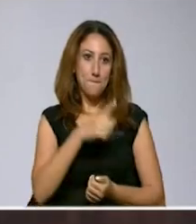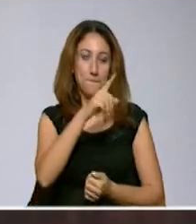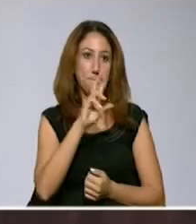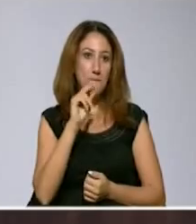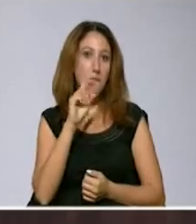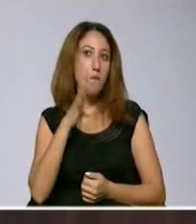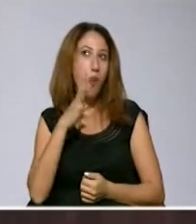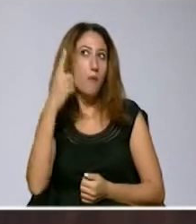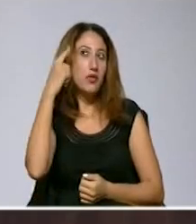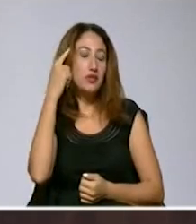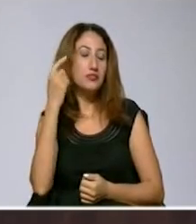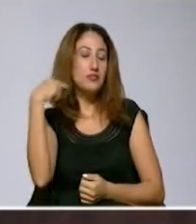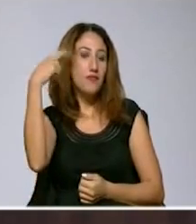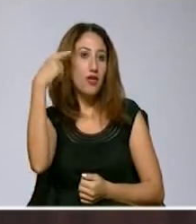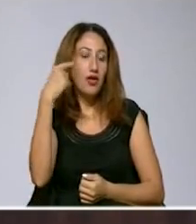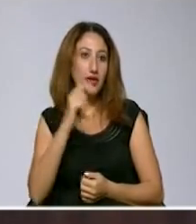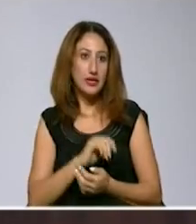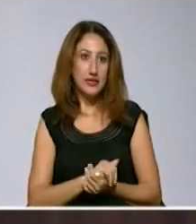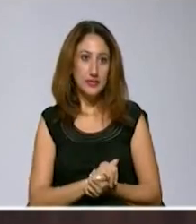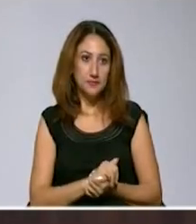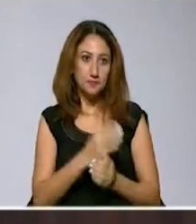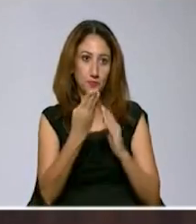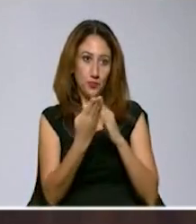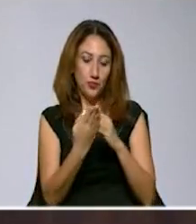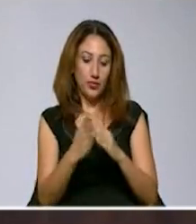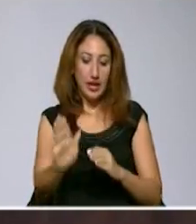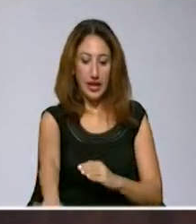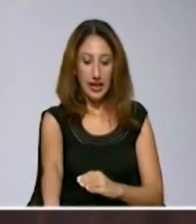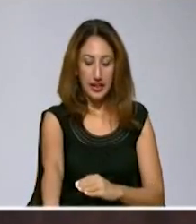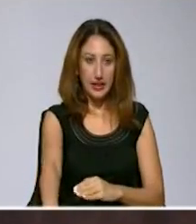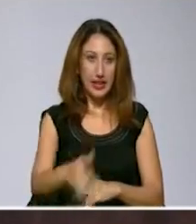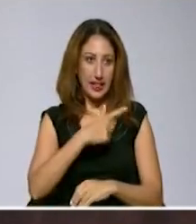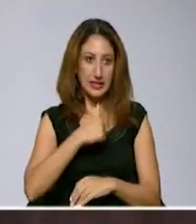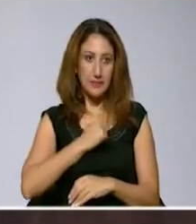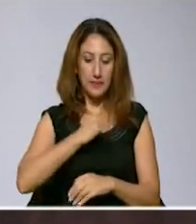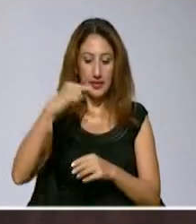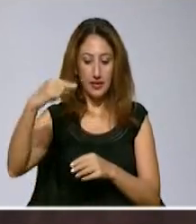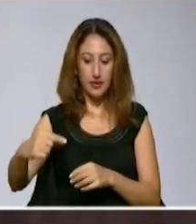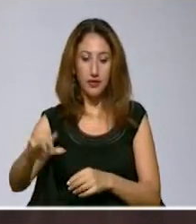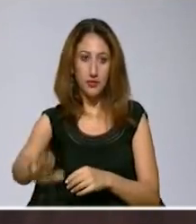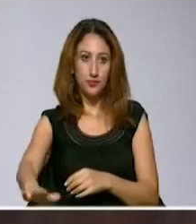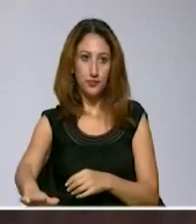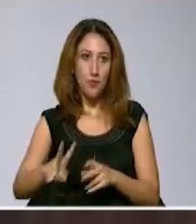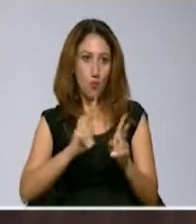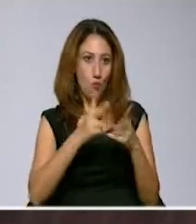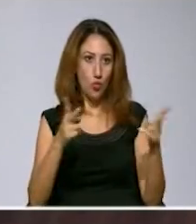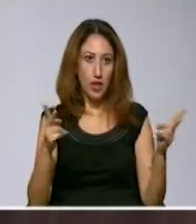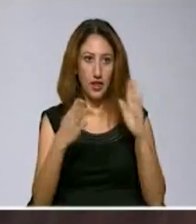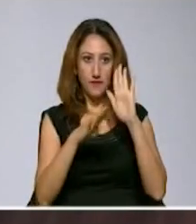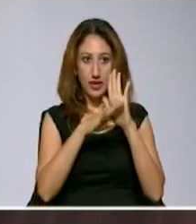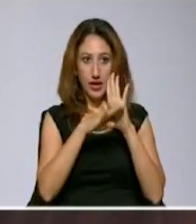استفهام وعليه اسمي عزام. خلي الكارت ده هنا طول الوقت. ماشي. اوكي. كل الكروت دي مختلفه.